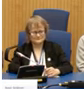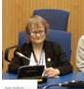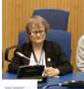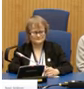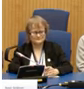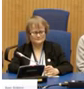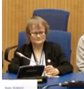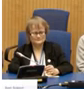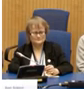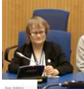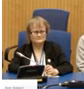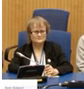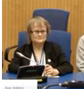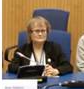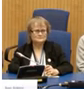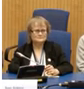Hochschule